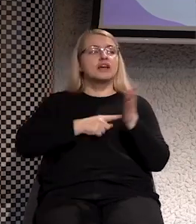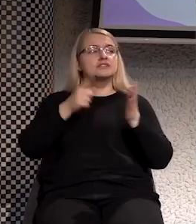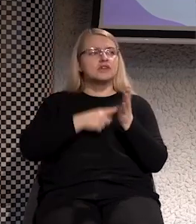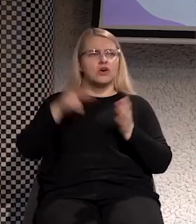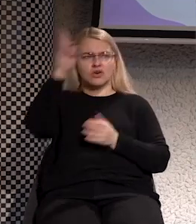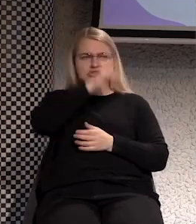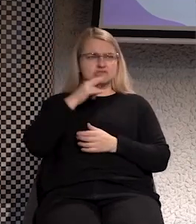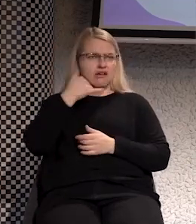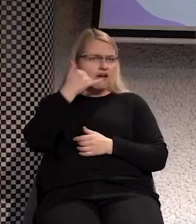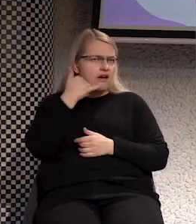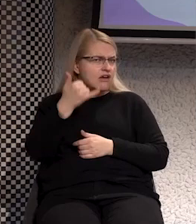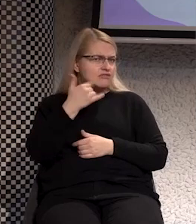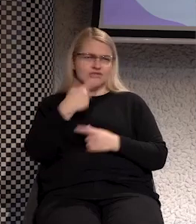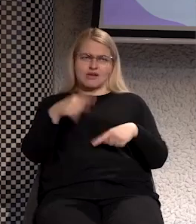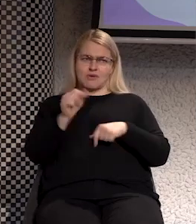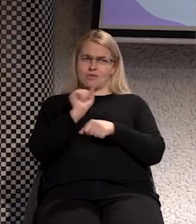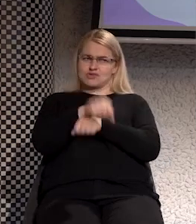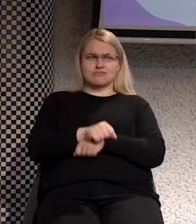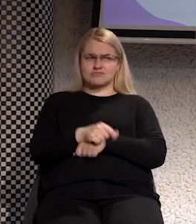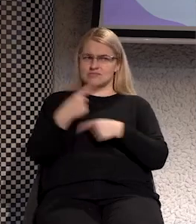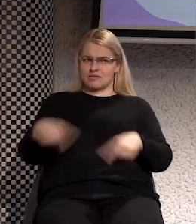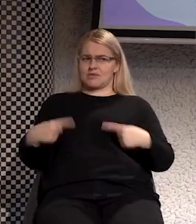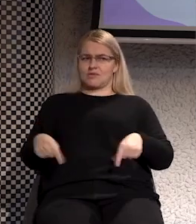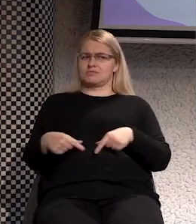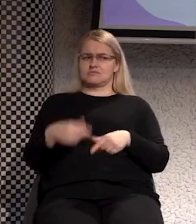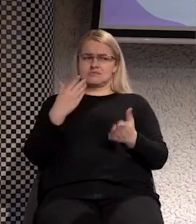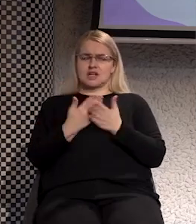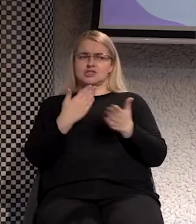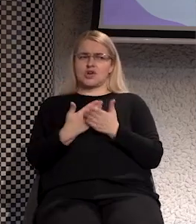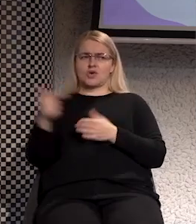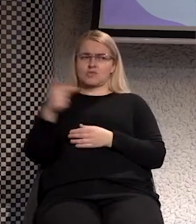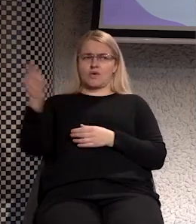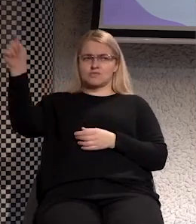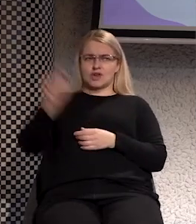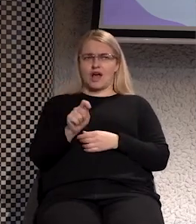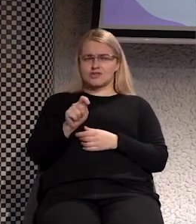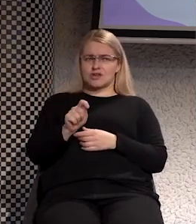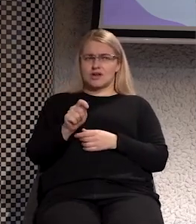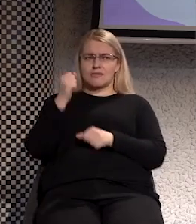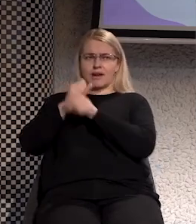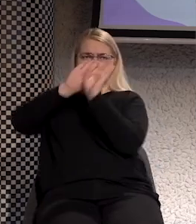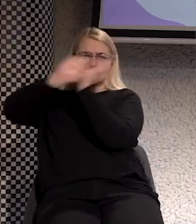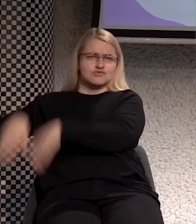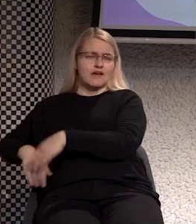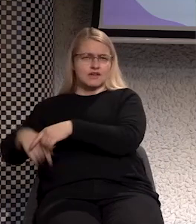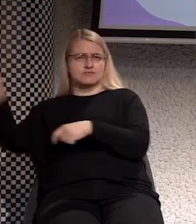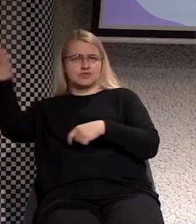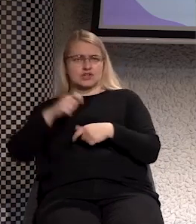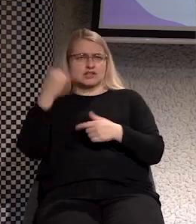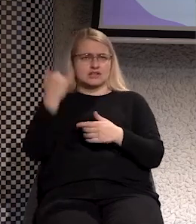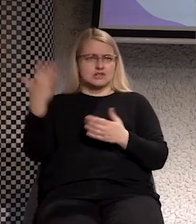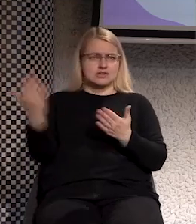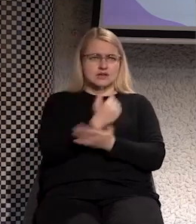przez telefon mówi, że on uważa, że to wcale nie jest zachowanie przemocowe. Że dlaczego on ma z pracy się zwalniać i przyjeżdżać.